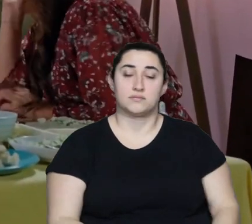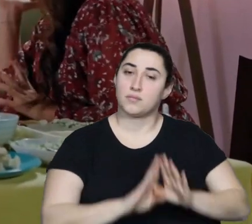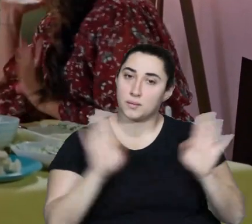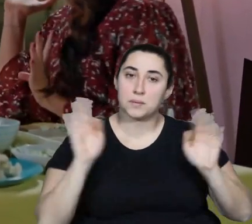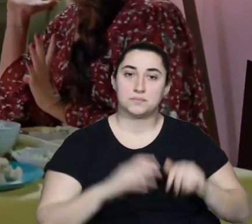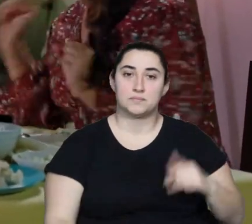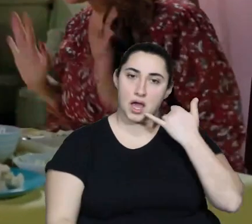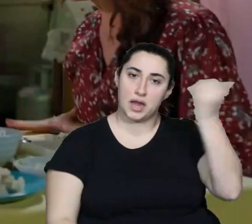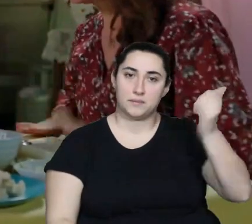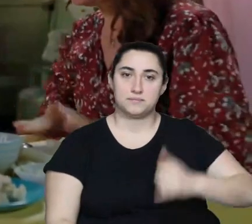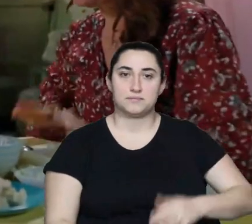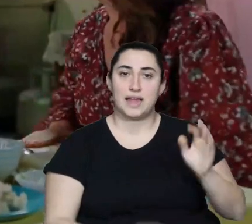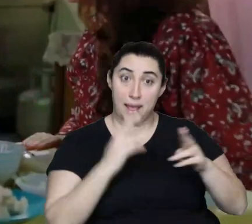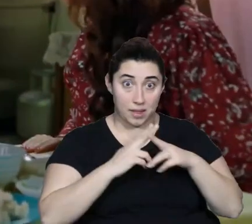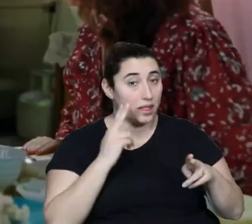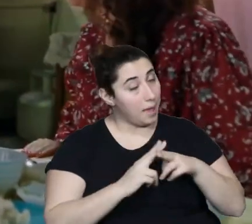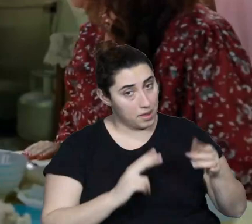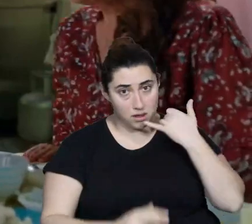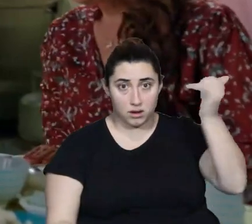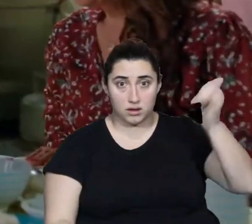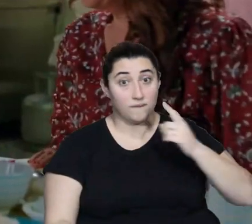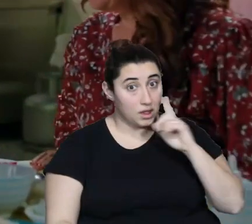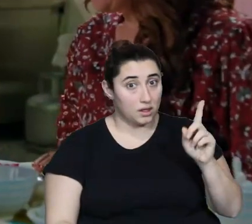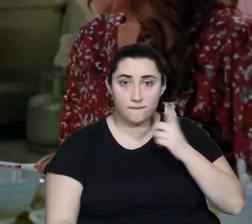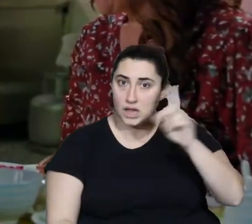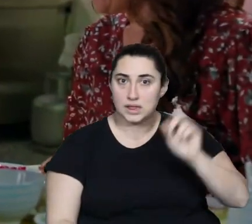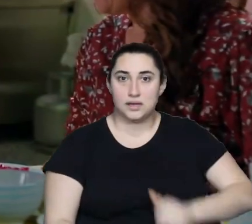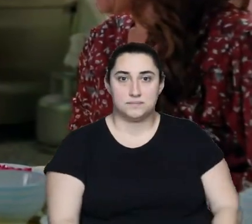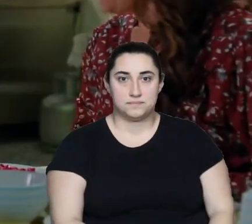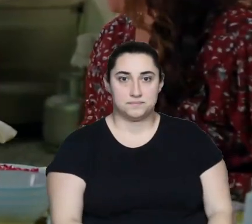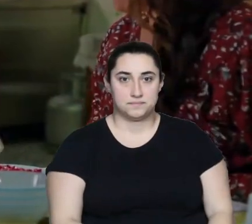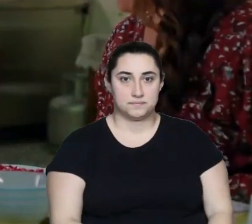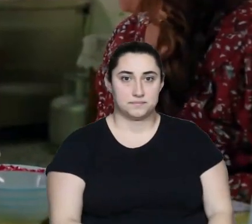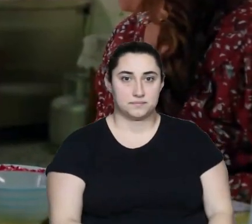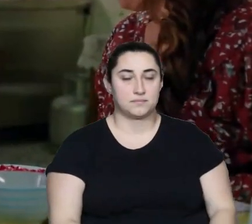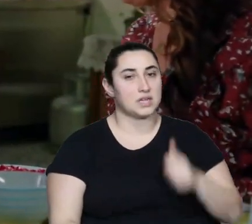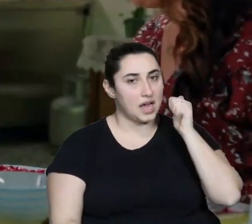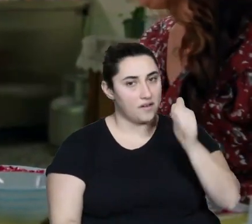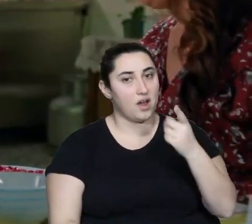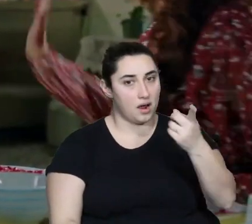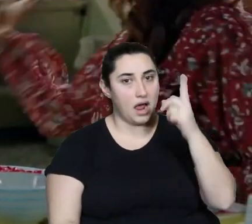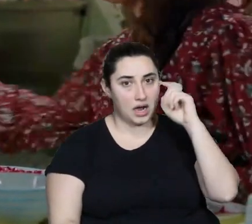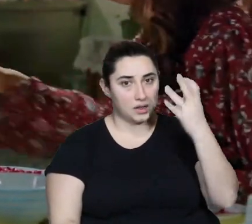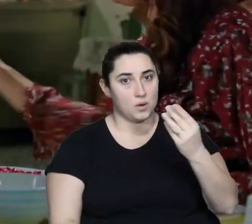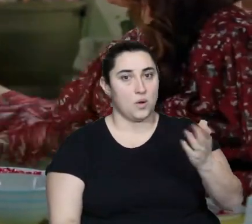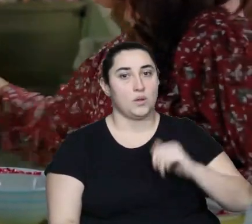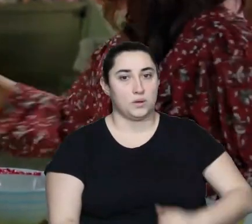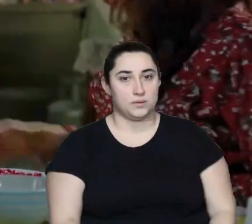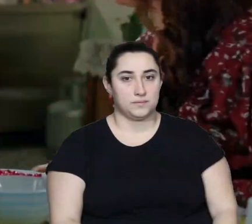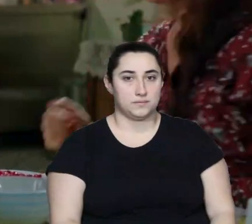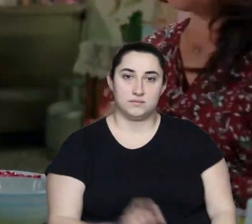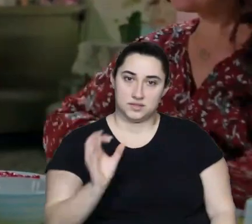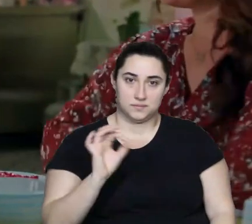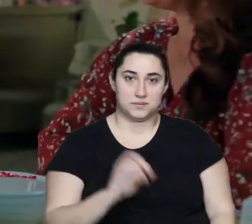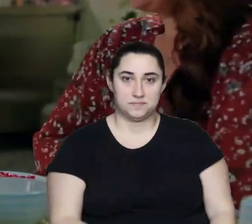Tamam. Ara hemen. Hemen. Hemen. Vallahi mı? Vallahi. Aferin kız. İşte böyle akıllı ol.